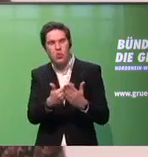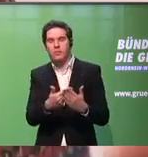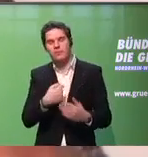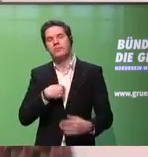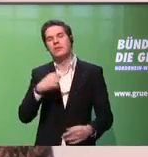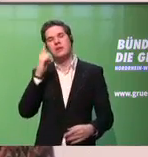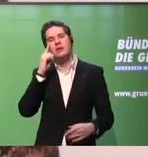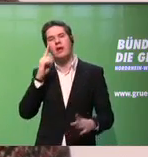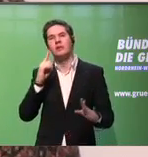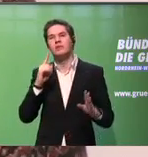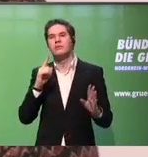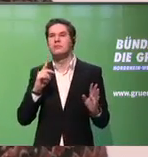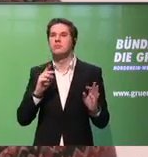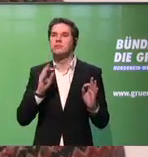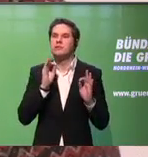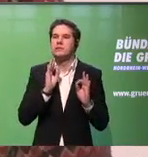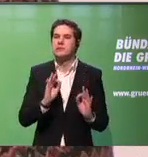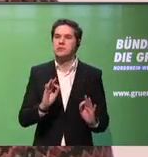nur